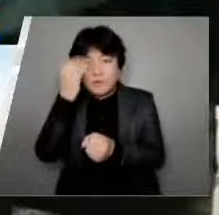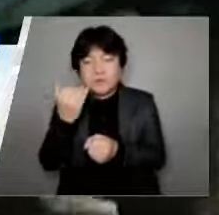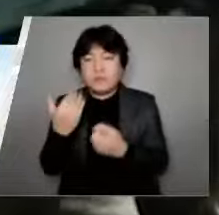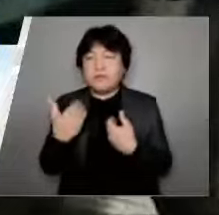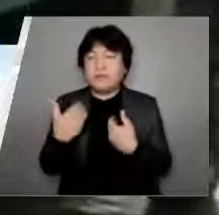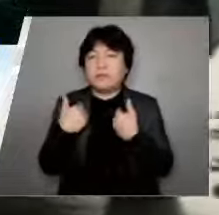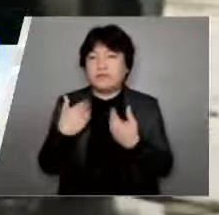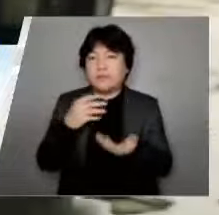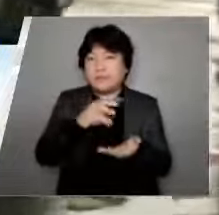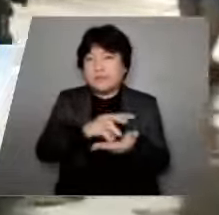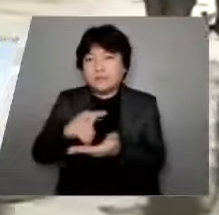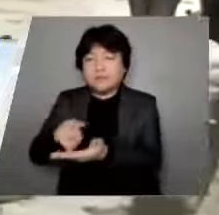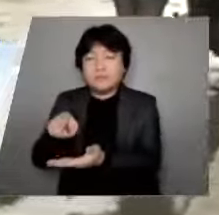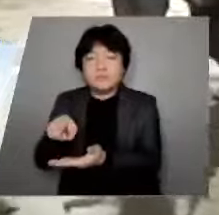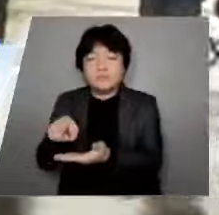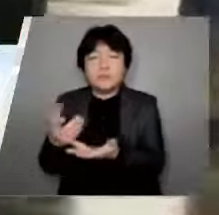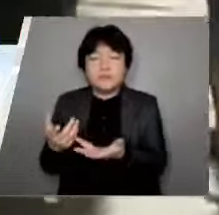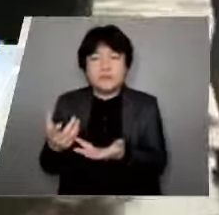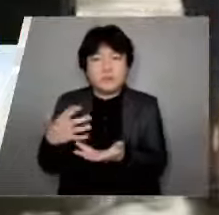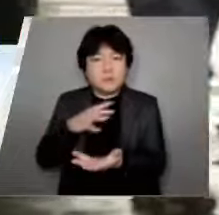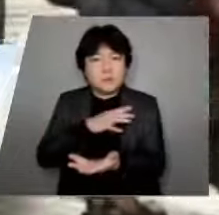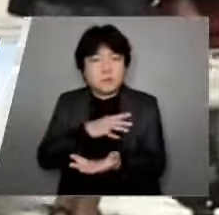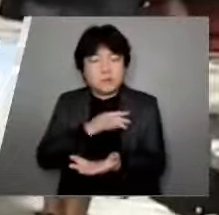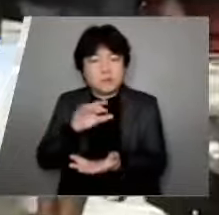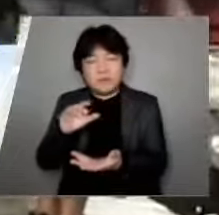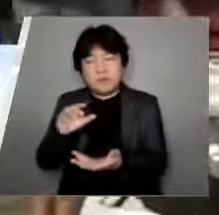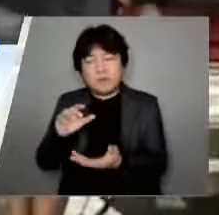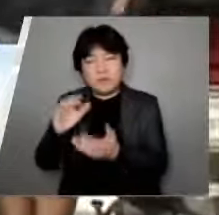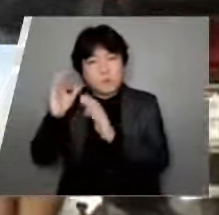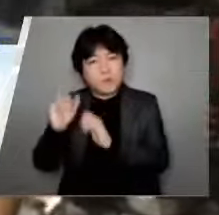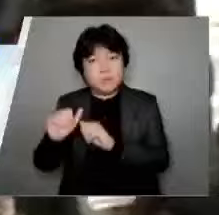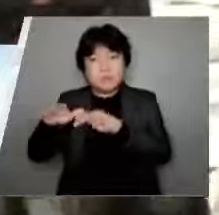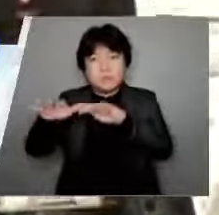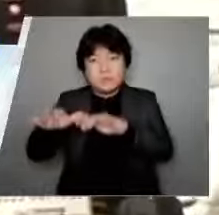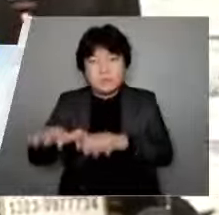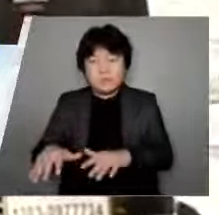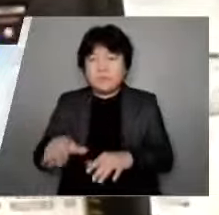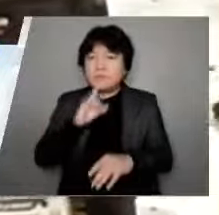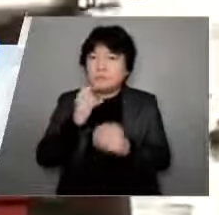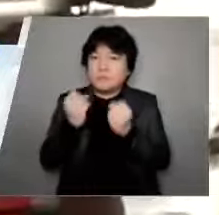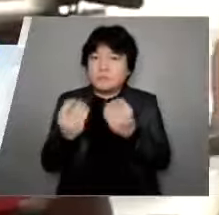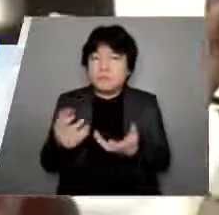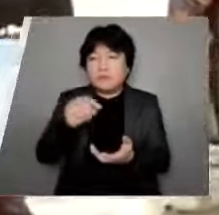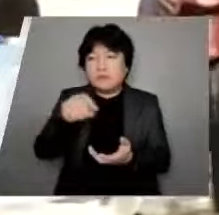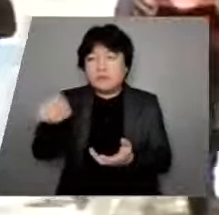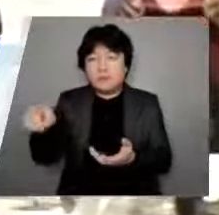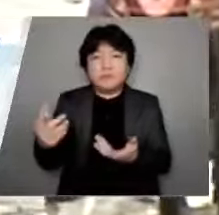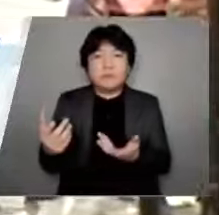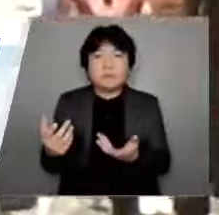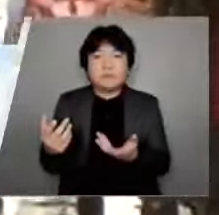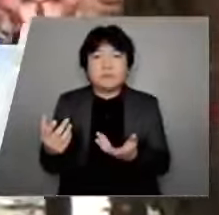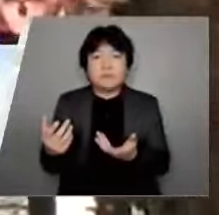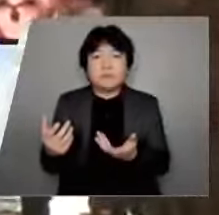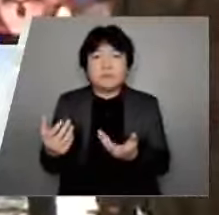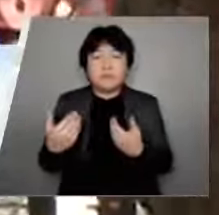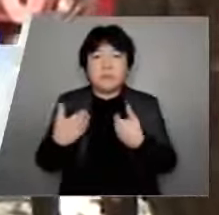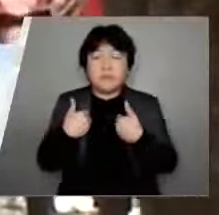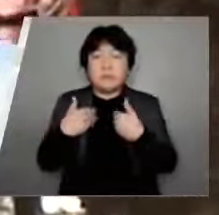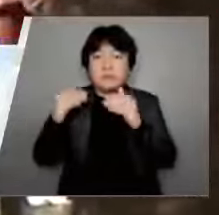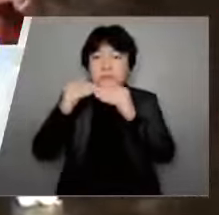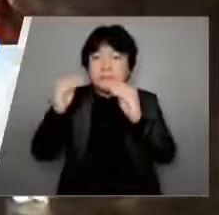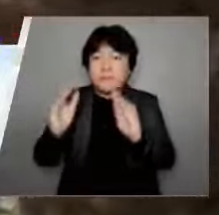inaantabayanan pa rin namin na humupa. Medyo marami pa rin nandun sa kanilang pangalawang palapag ng bahay at